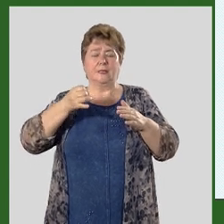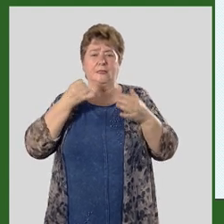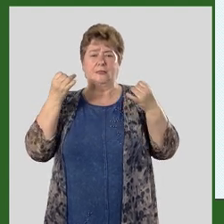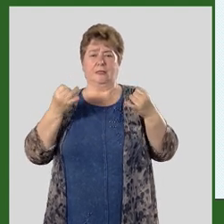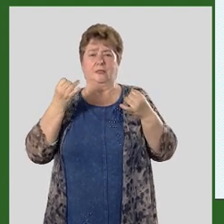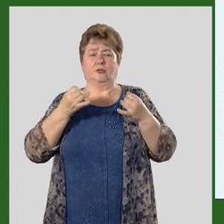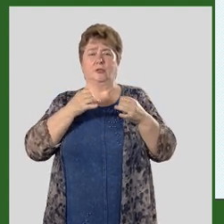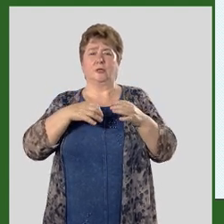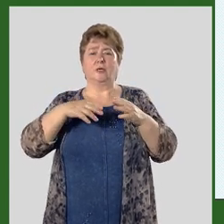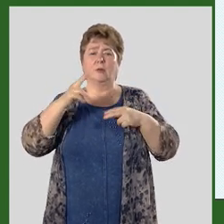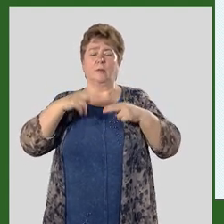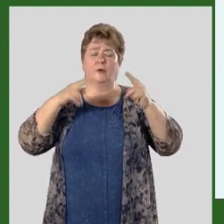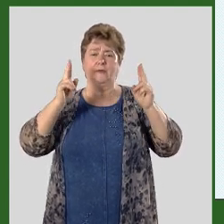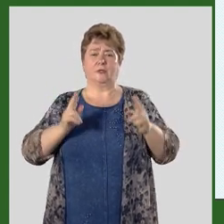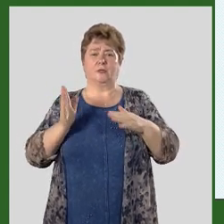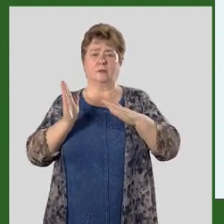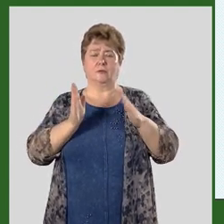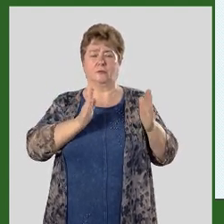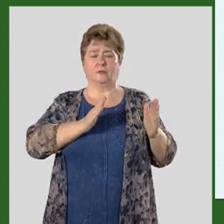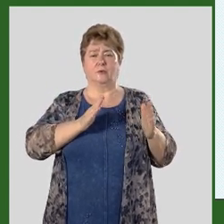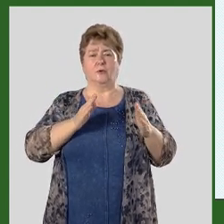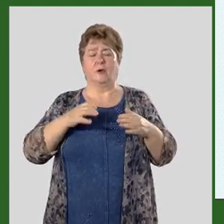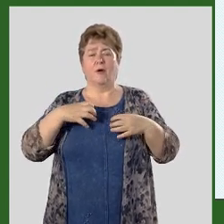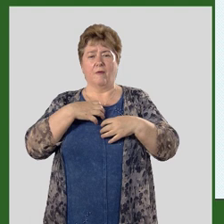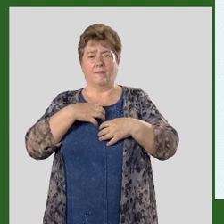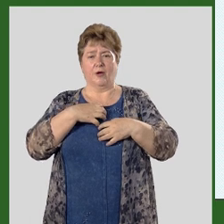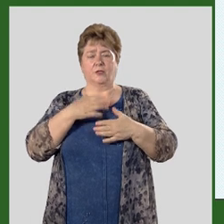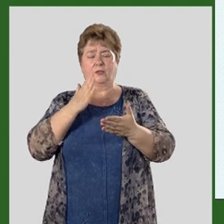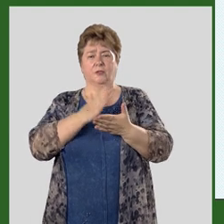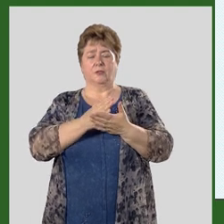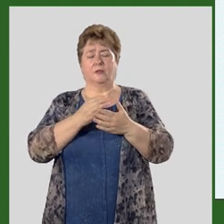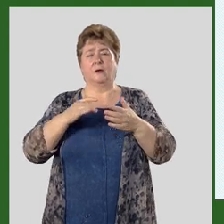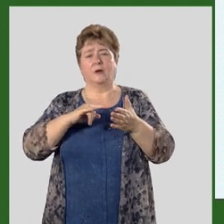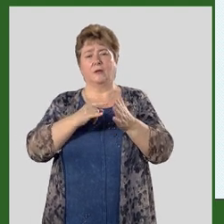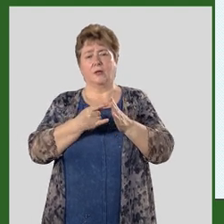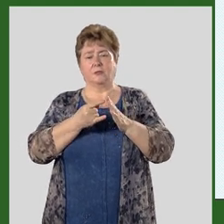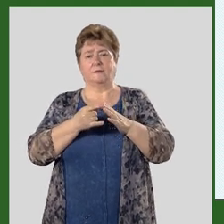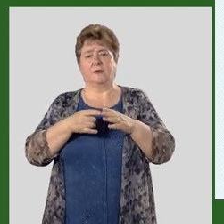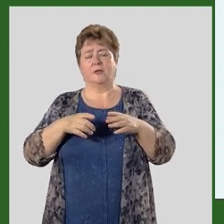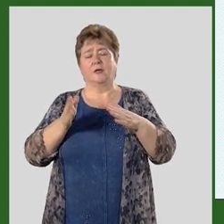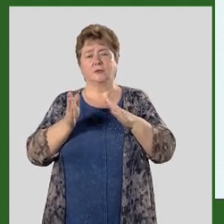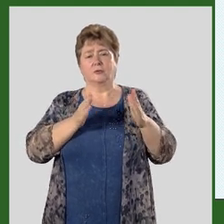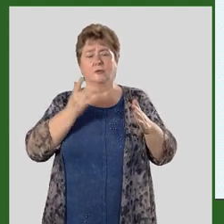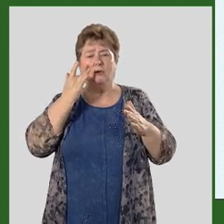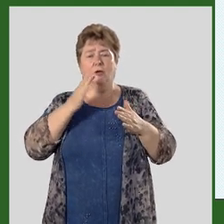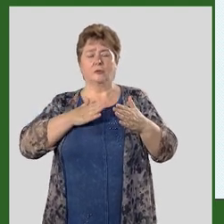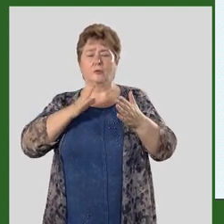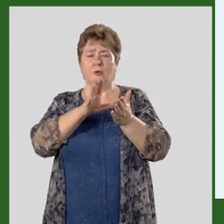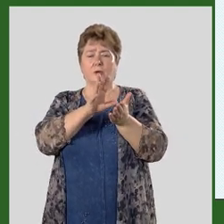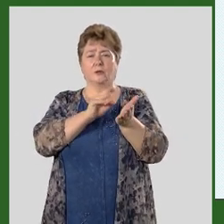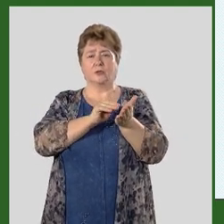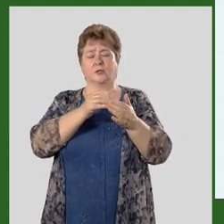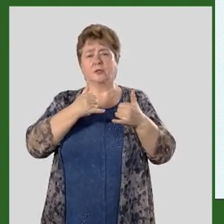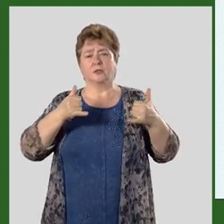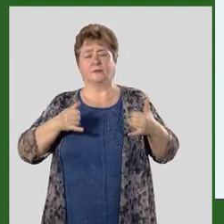и профессиональную структуру. Наиболее важной является классовая структура, которая отражает